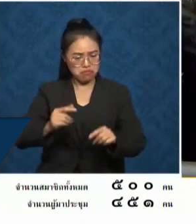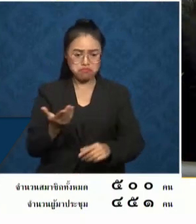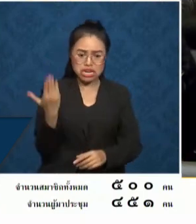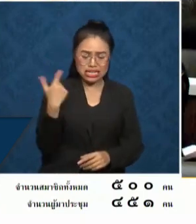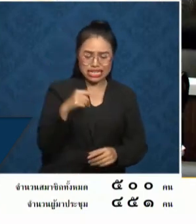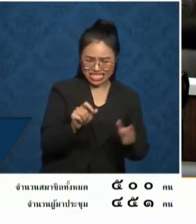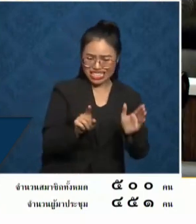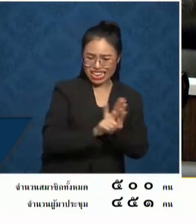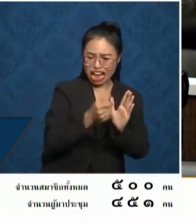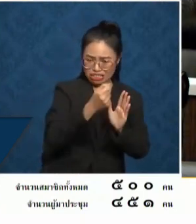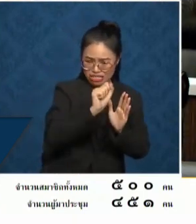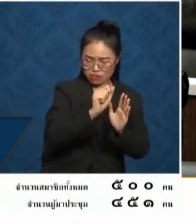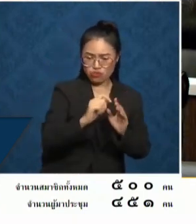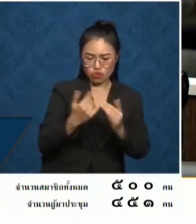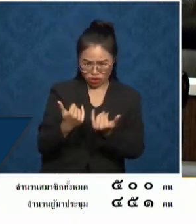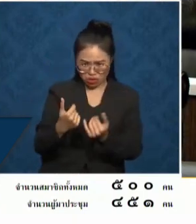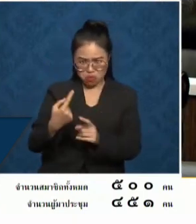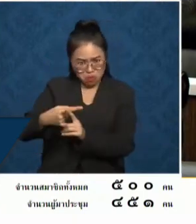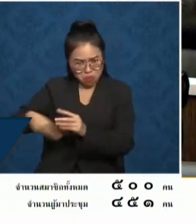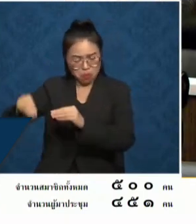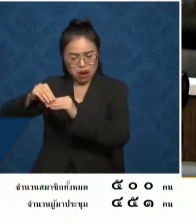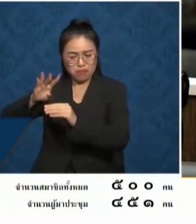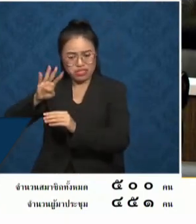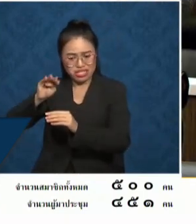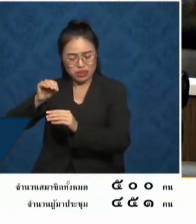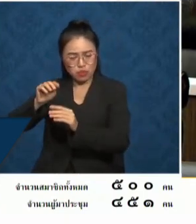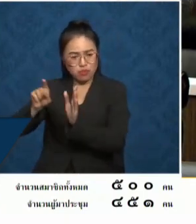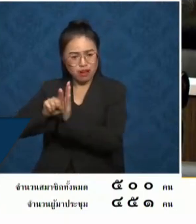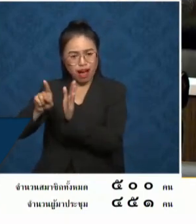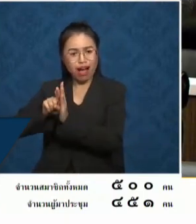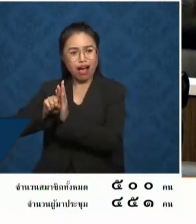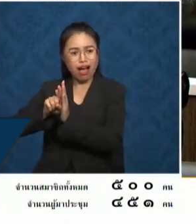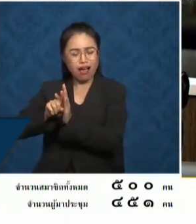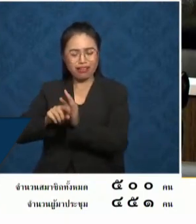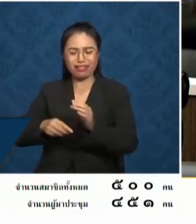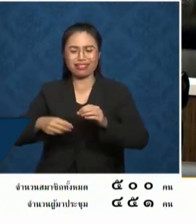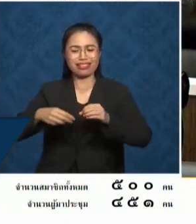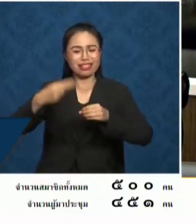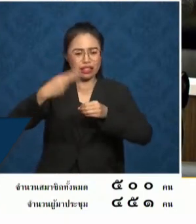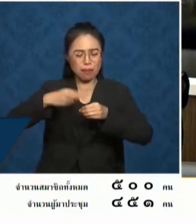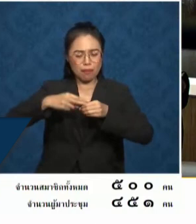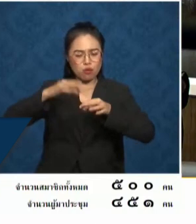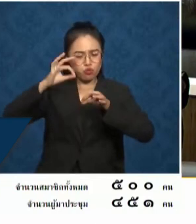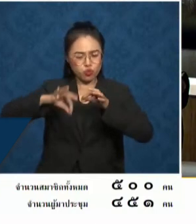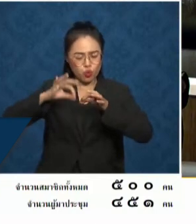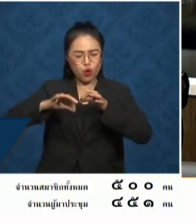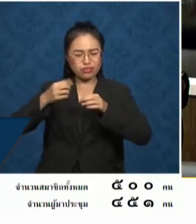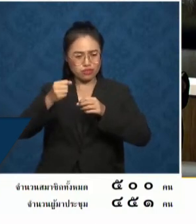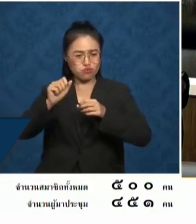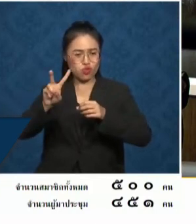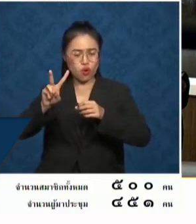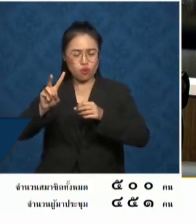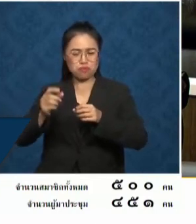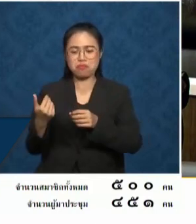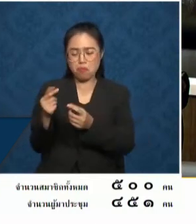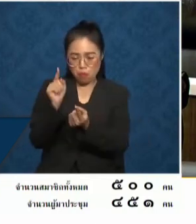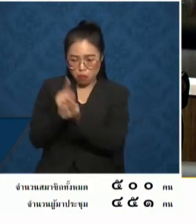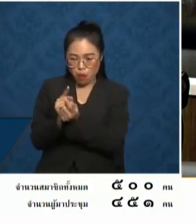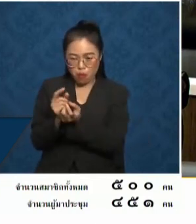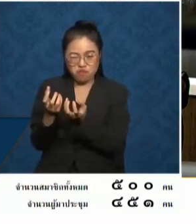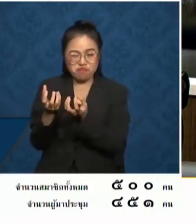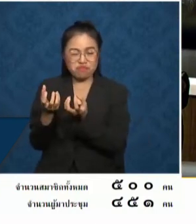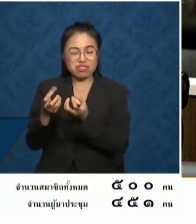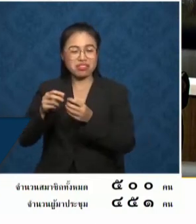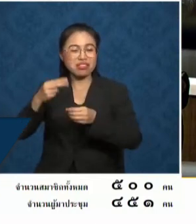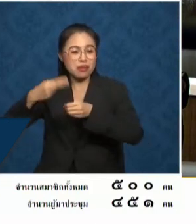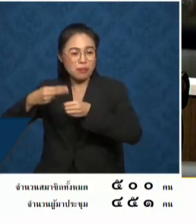หลัก 10อันนี้ขึ้นไปหลัก 4แล้วครับเป็นน้ำมันรั่ว 12ครั้งตรวจสอบพบก้อนน้ำมันดิน 35ครั้ง